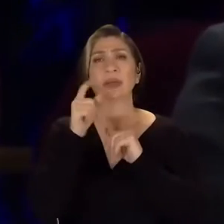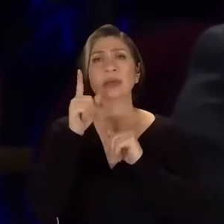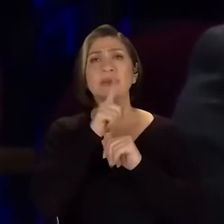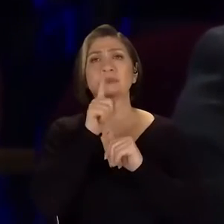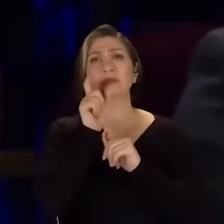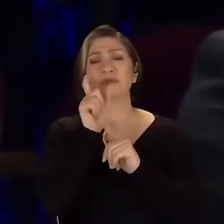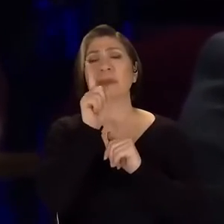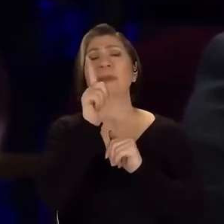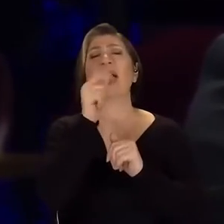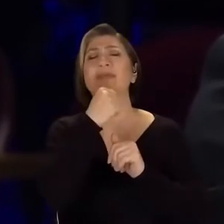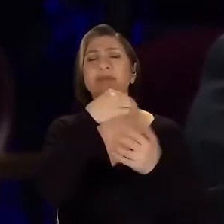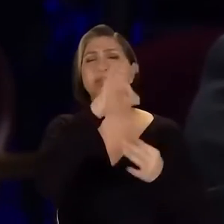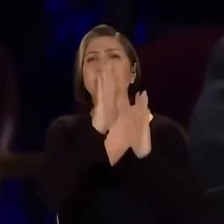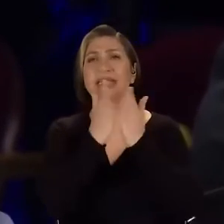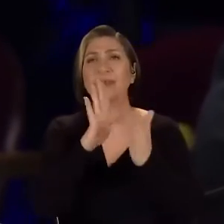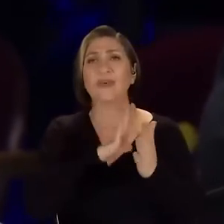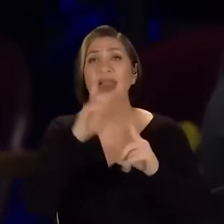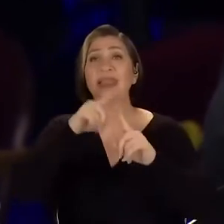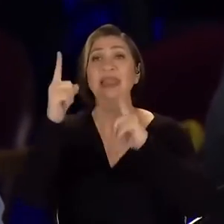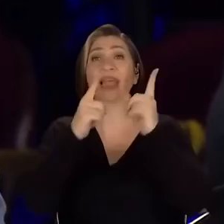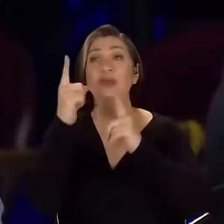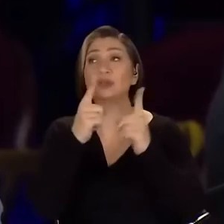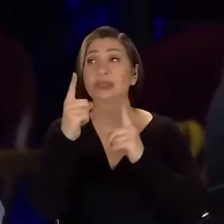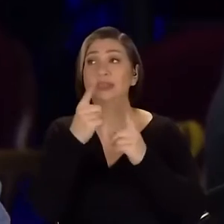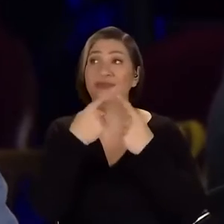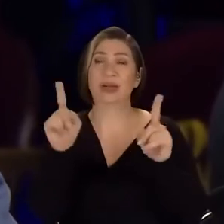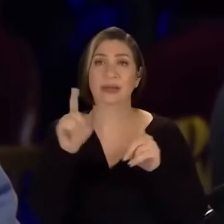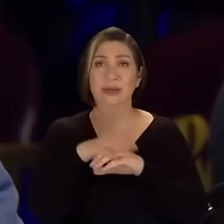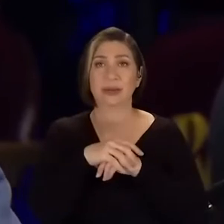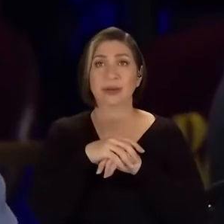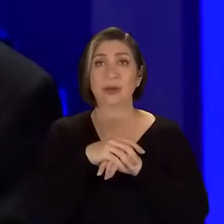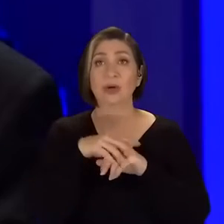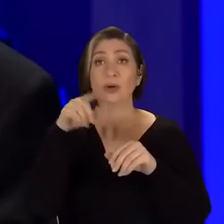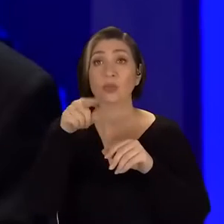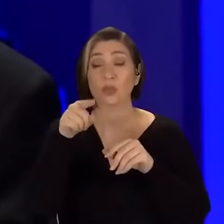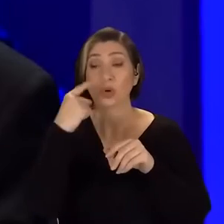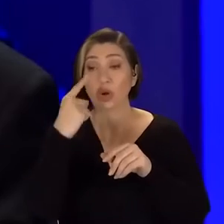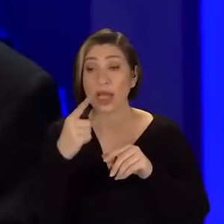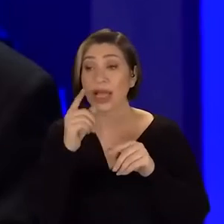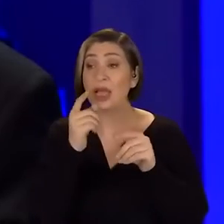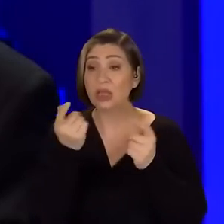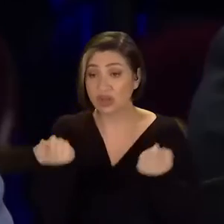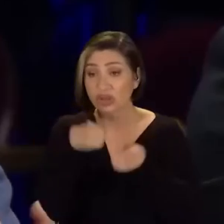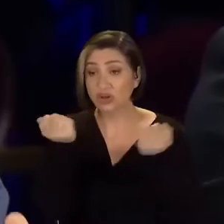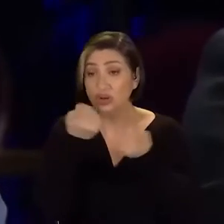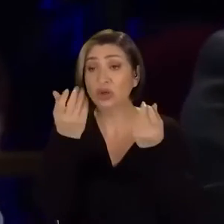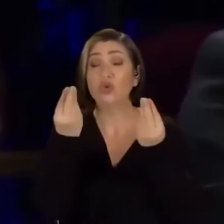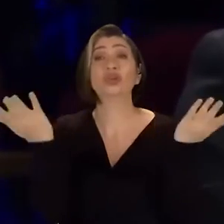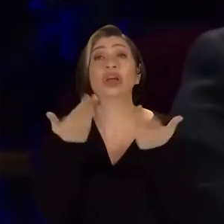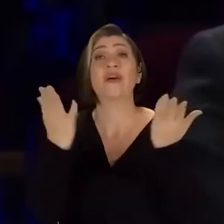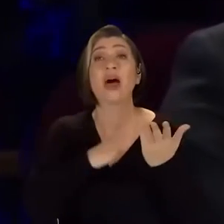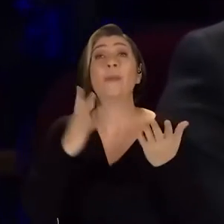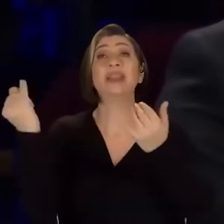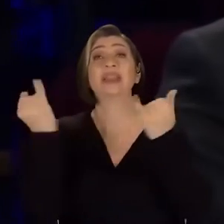şeydir, kitapları var. Ama teknolojisi ancak şimdi oldu, az önce de söylendiği gibi. Bunun üzerine daha gidecek çok yer var. Ama tartışacak